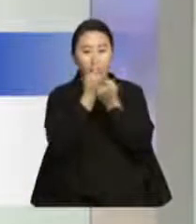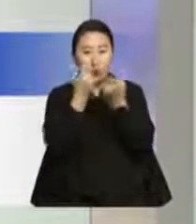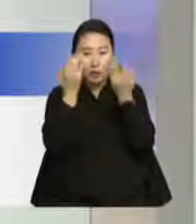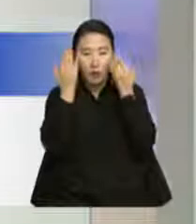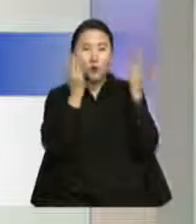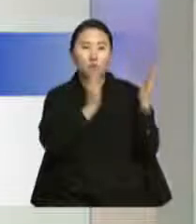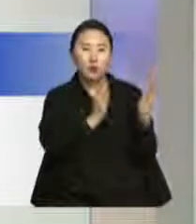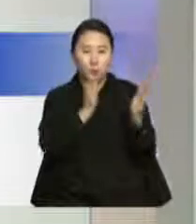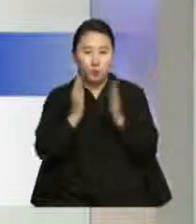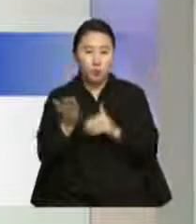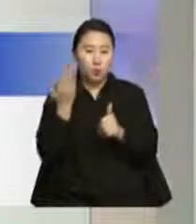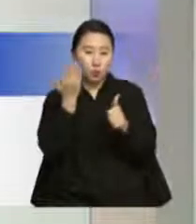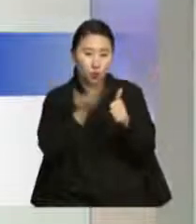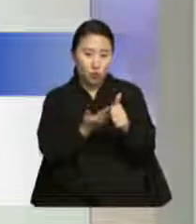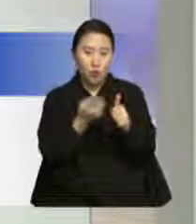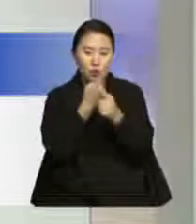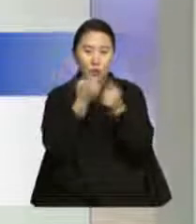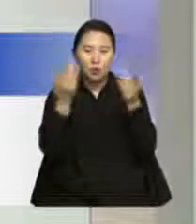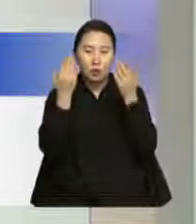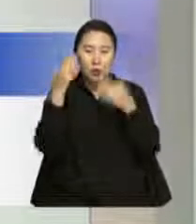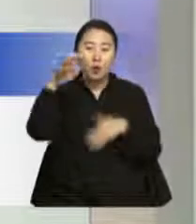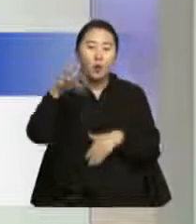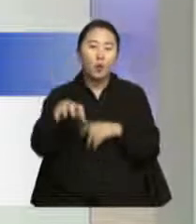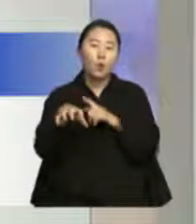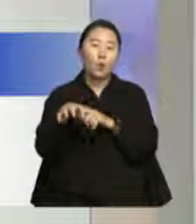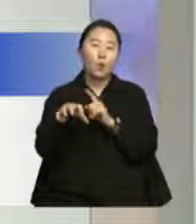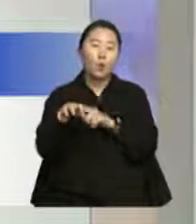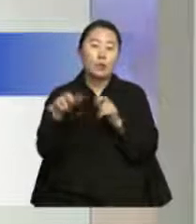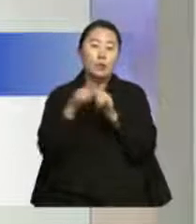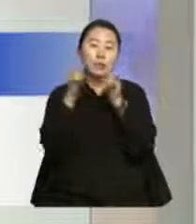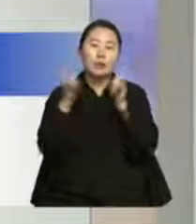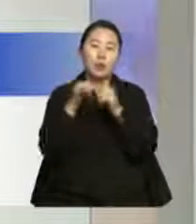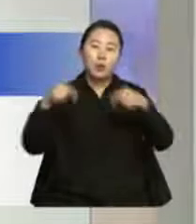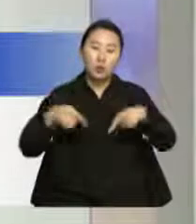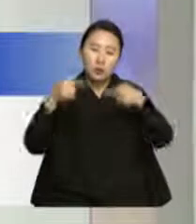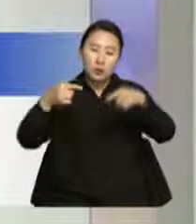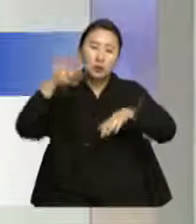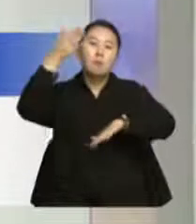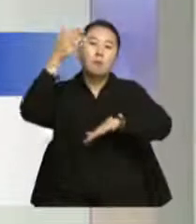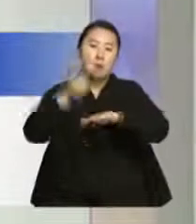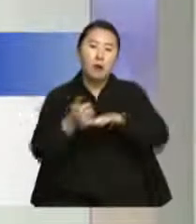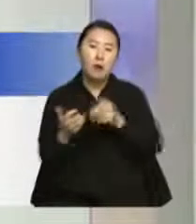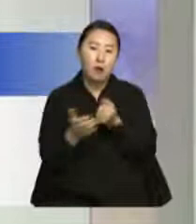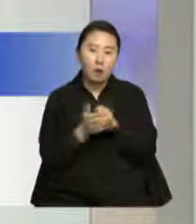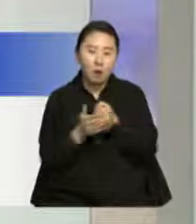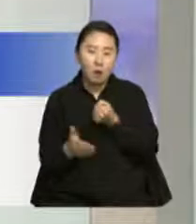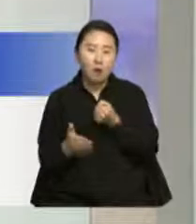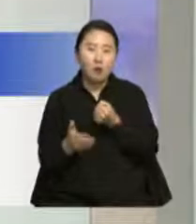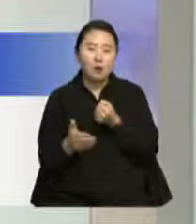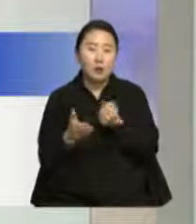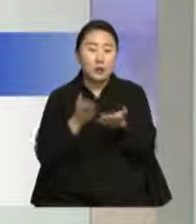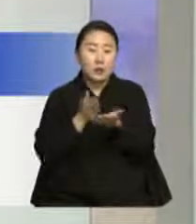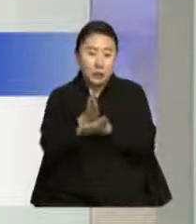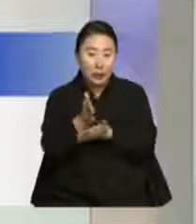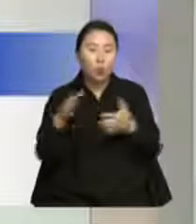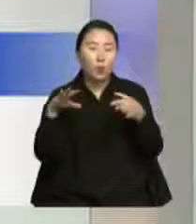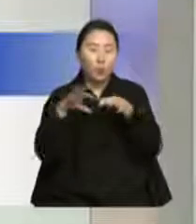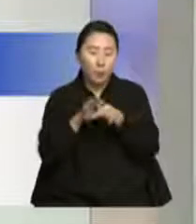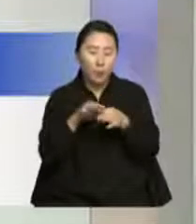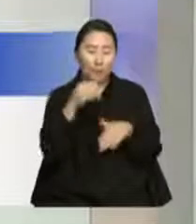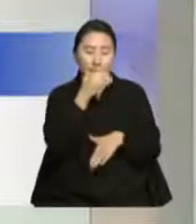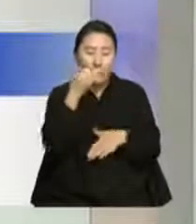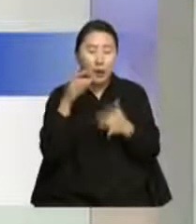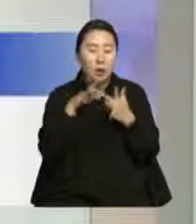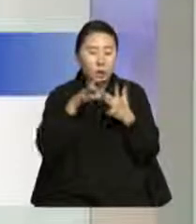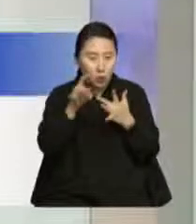좀 마련하고 또한 대학이라고 하는 공간이 아이들에게는 사회 진출의 이제 마지막이 될 거기 때문에 진로와도 연관해서 올바른